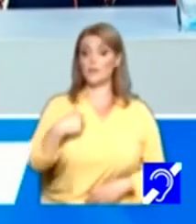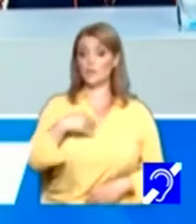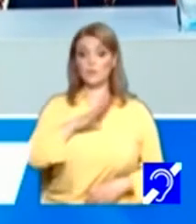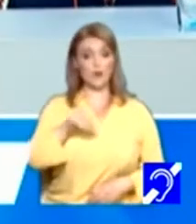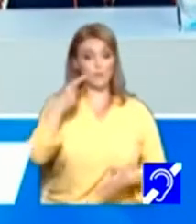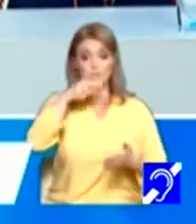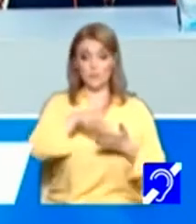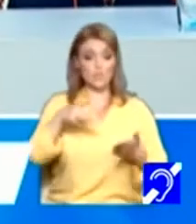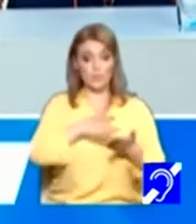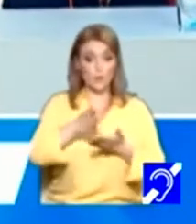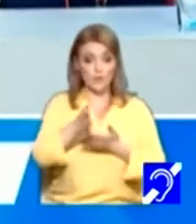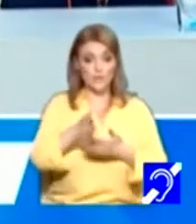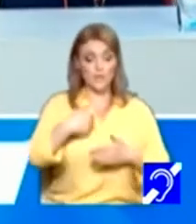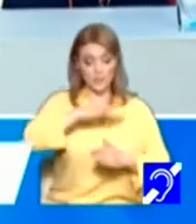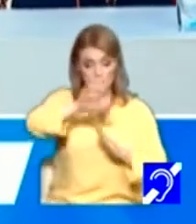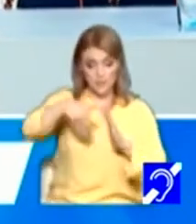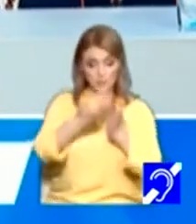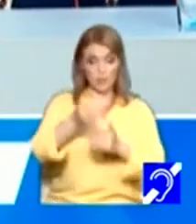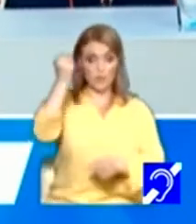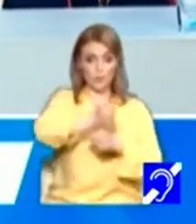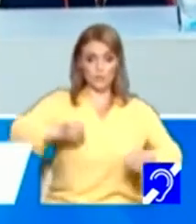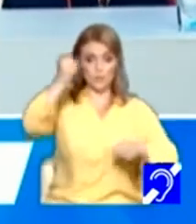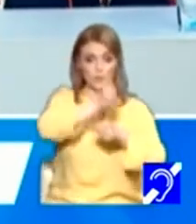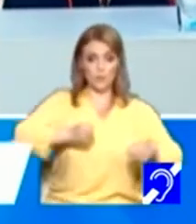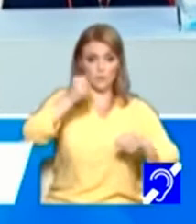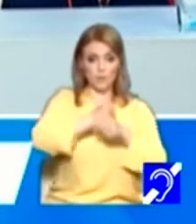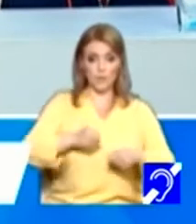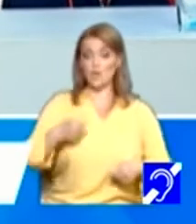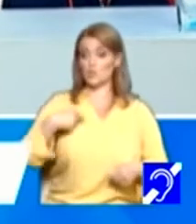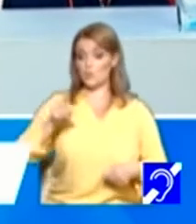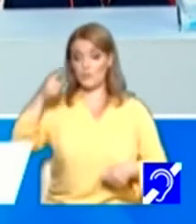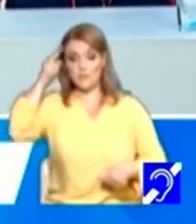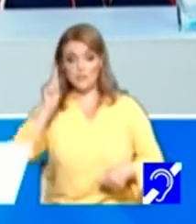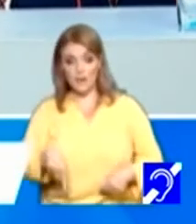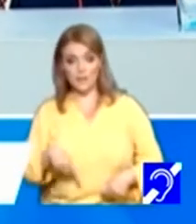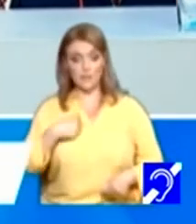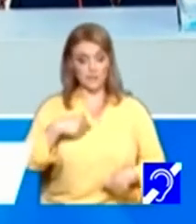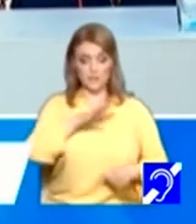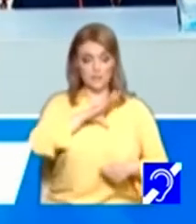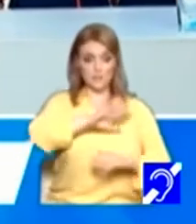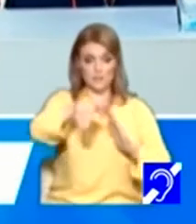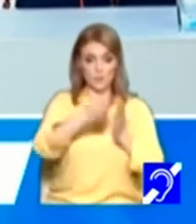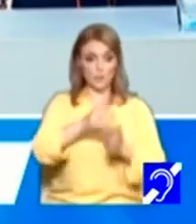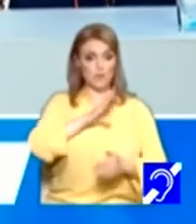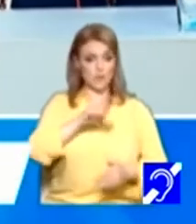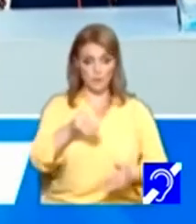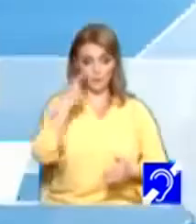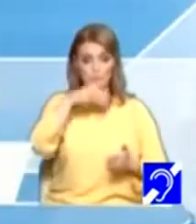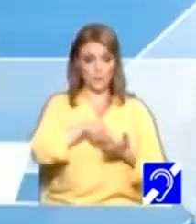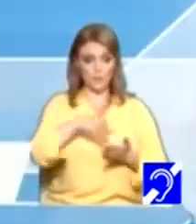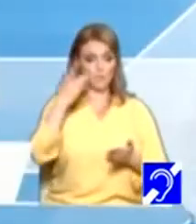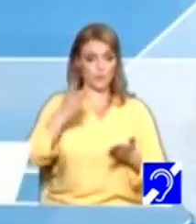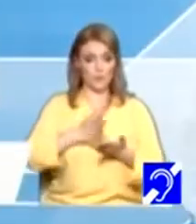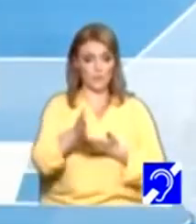în politică. Eu până acum am muncit, ca să știți. Așa că e cam asta. Cam asta? Asta e tot? Nu, e asta tot. Vă